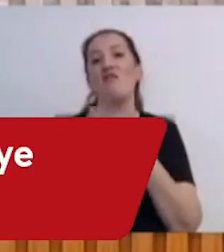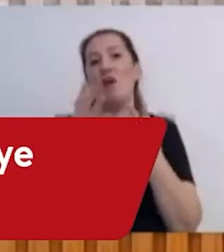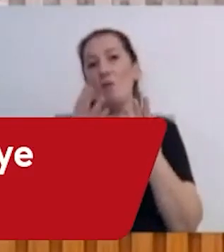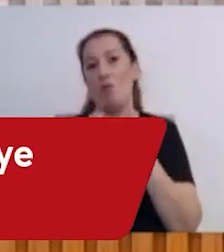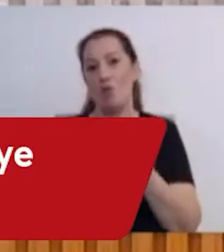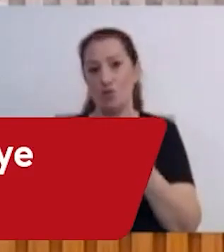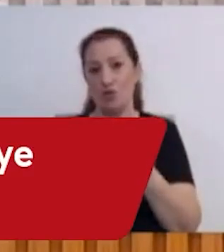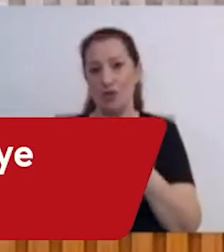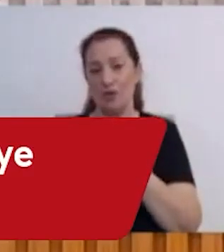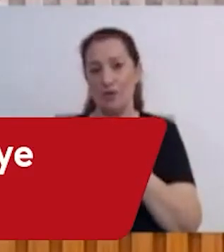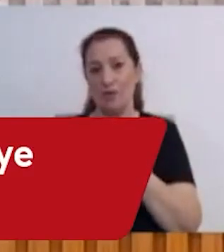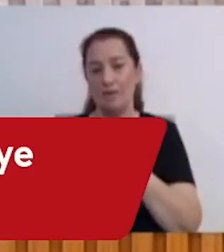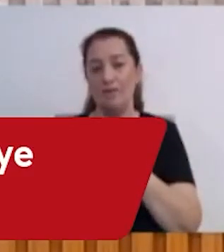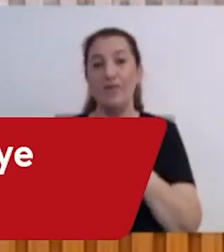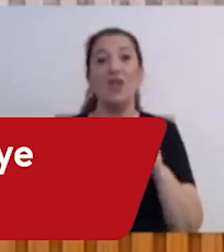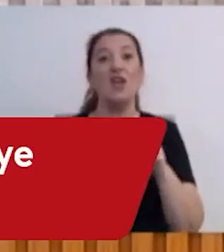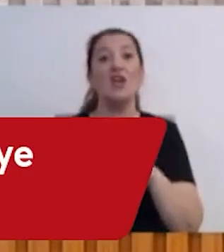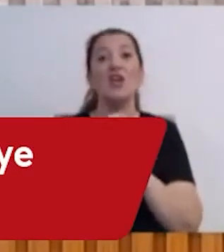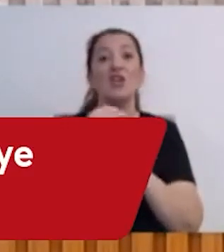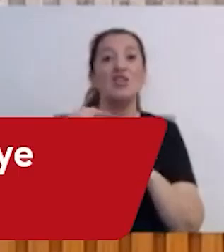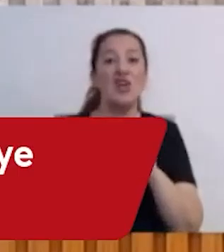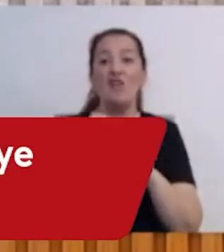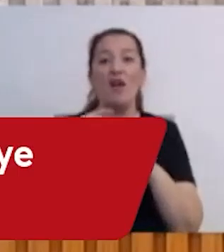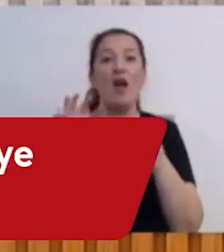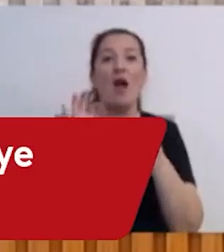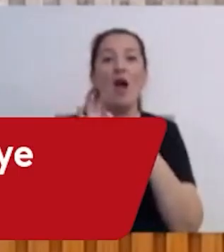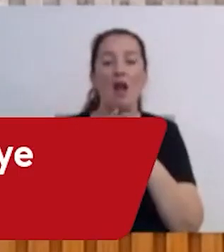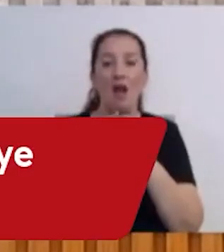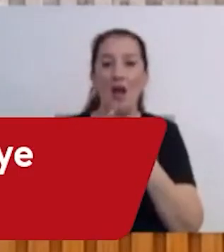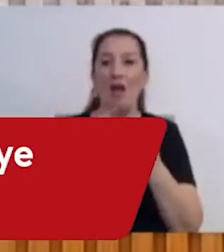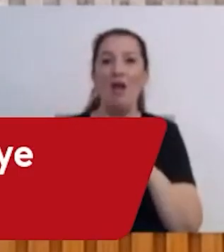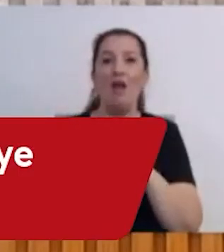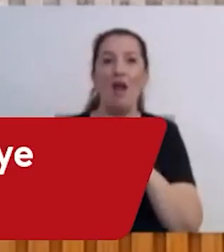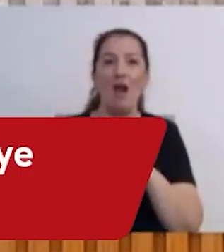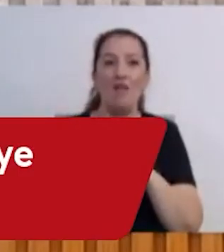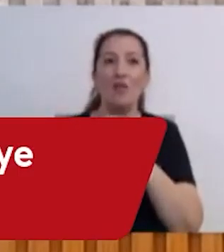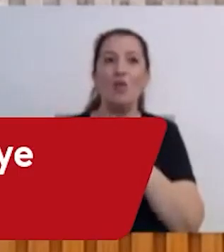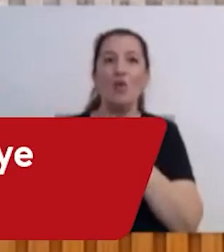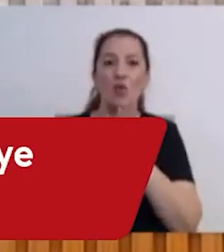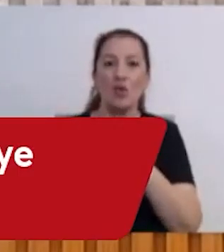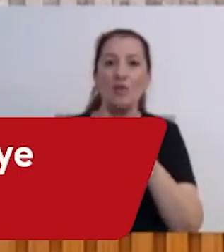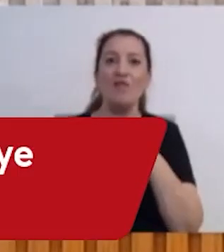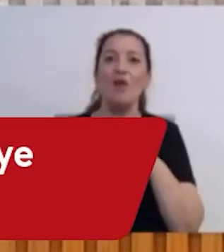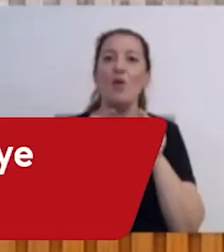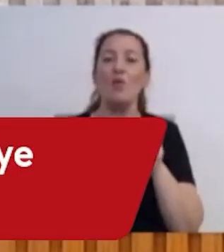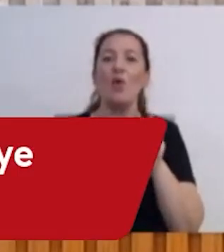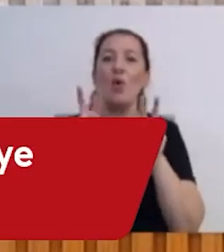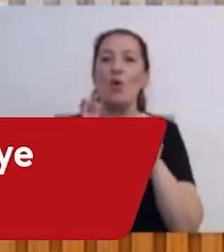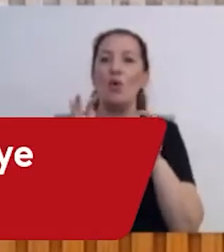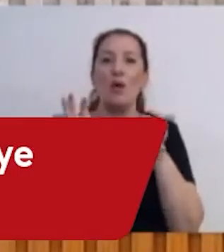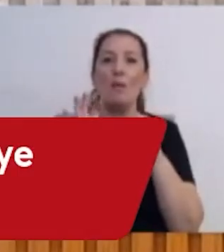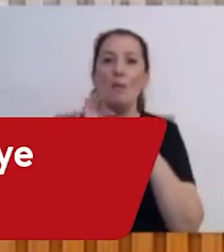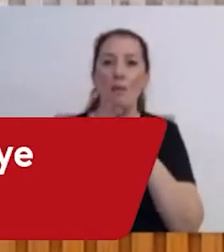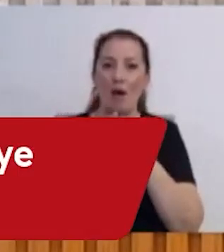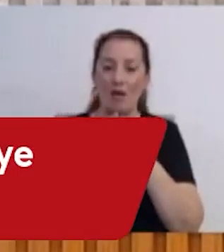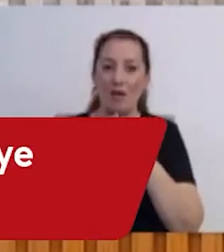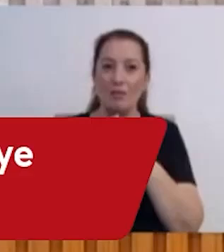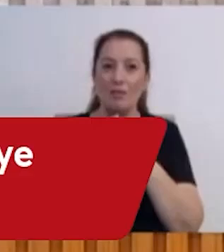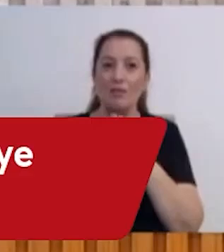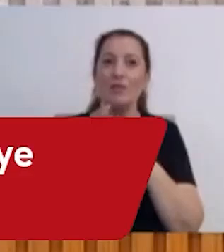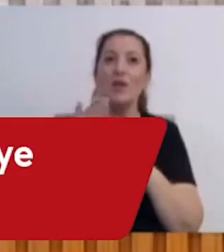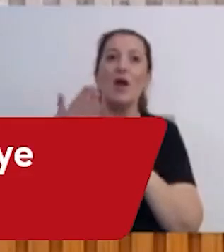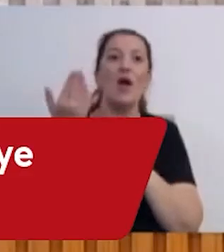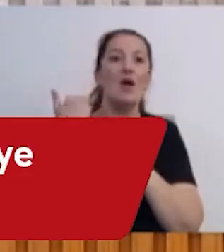düşünüyoruz. Çevreyle alakalı haftanın kutlaması ve bu konuya bağlamında,